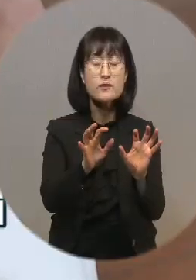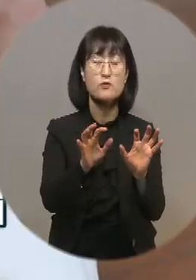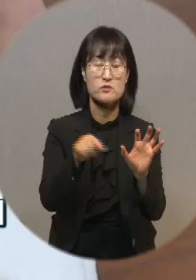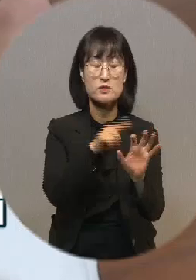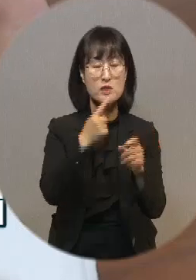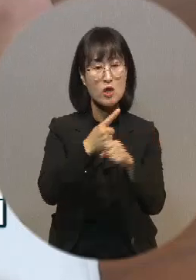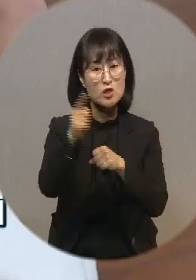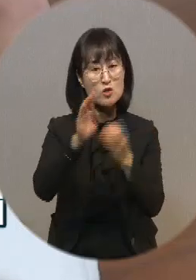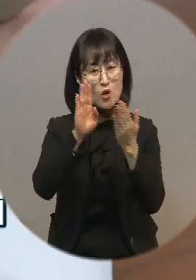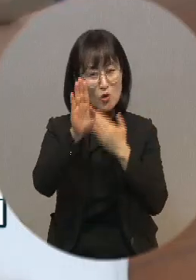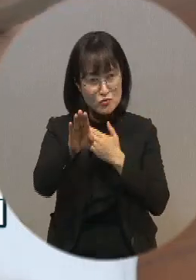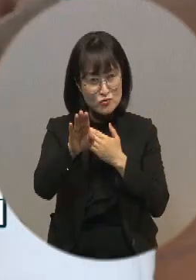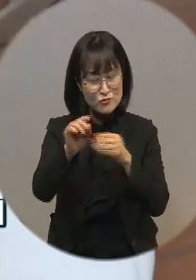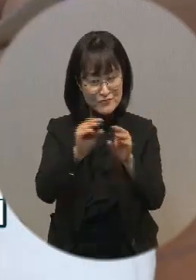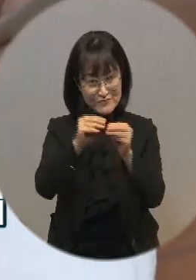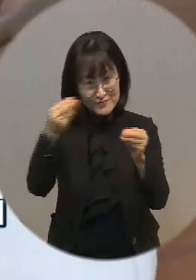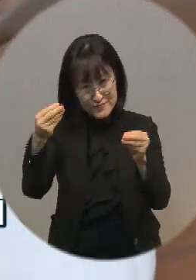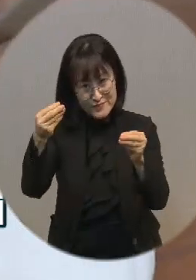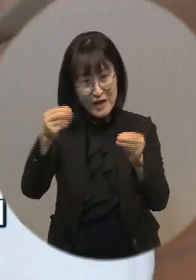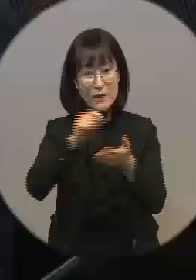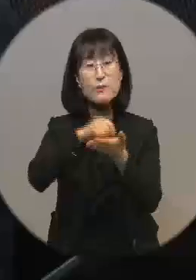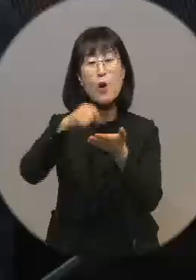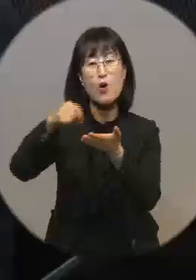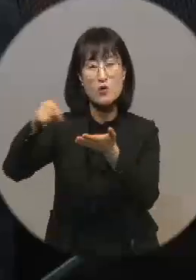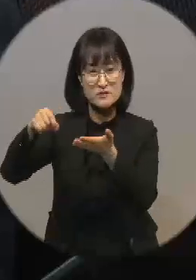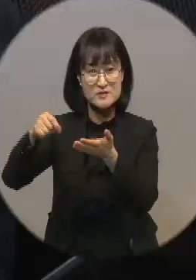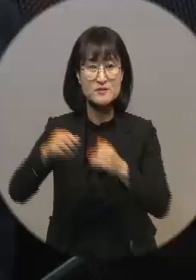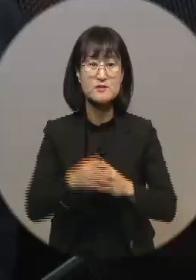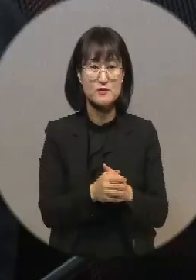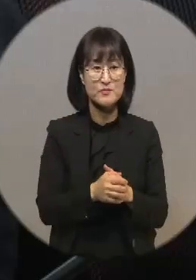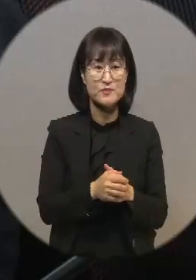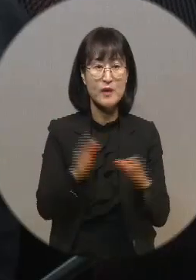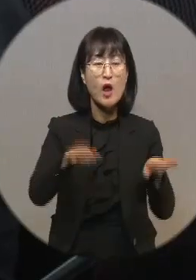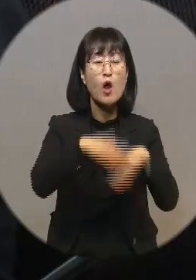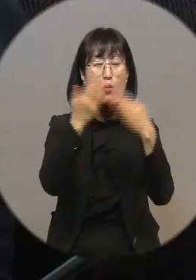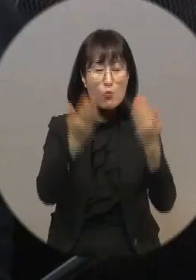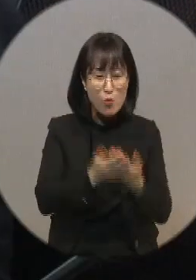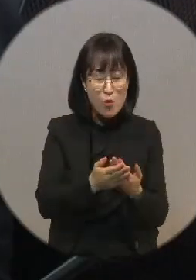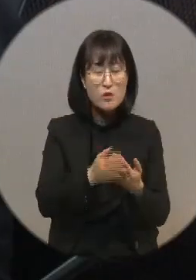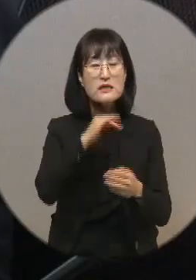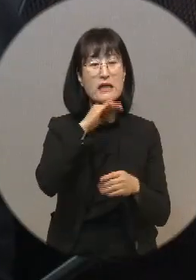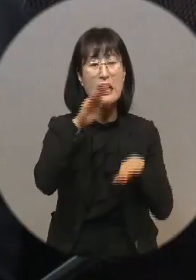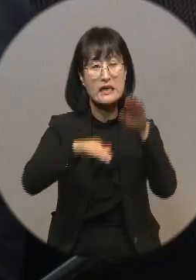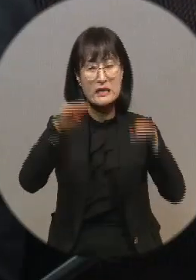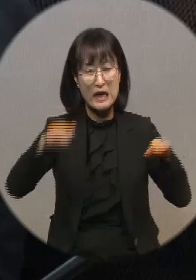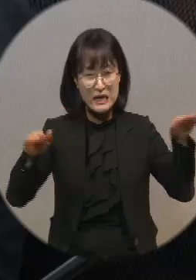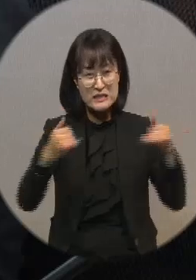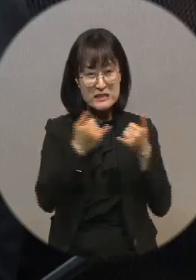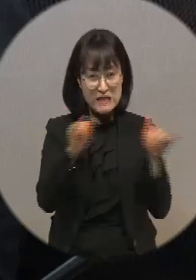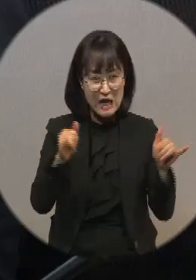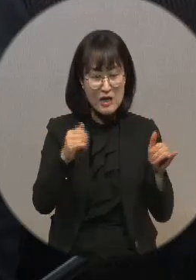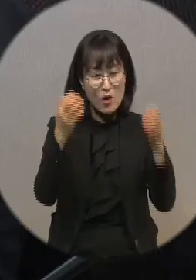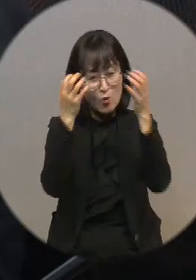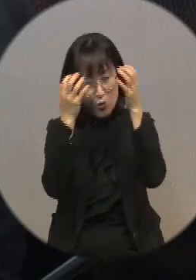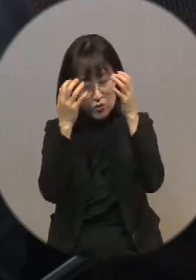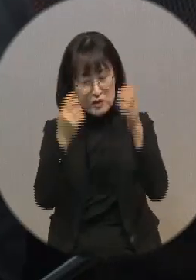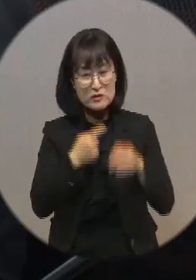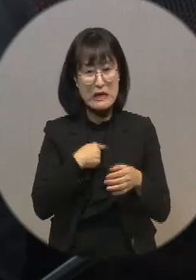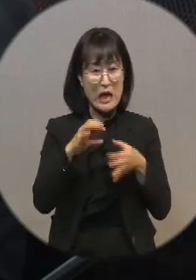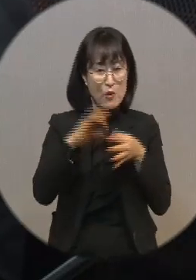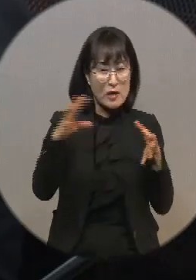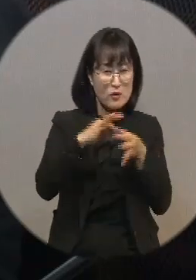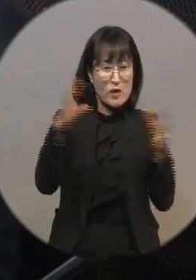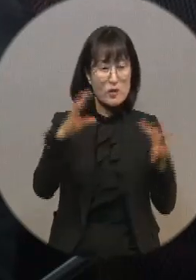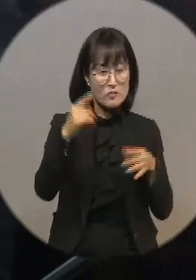열어볼 편지를 쓰는 시간도 가졌는데요. 모든 세대가 지닌 각기 다른 고충을 나의 시기가 아니라고 해서